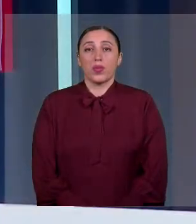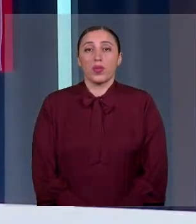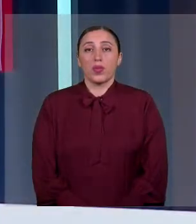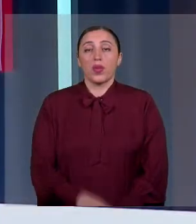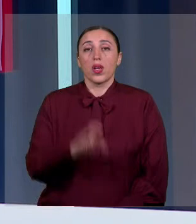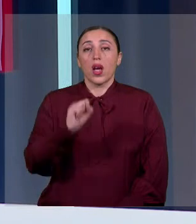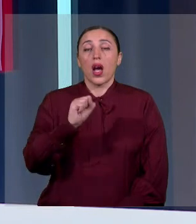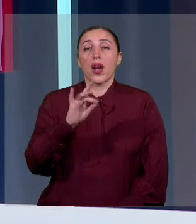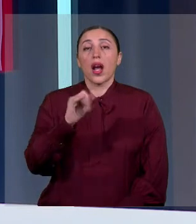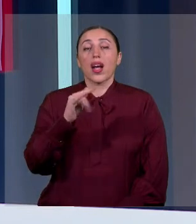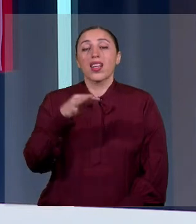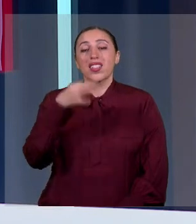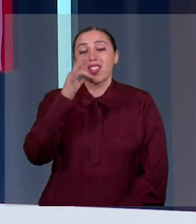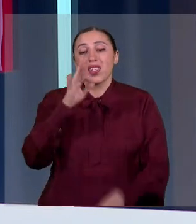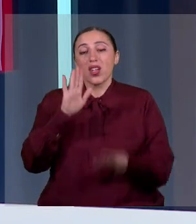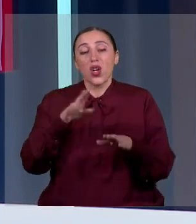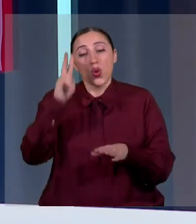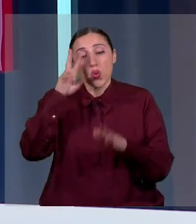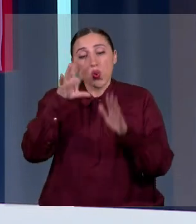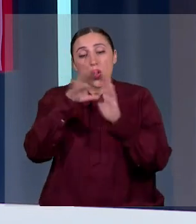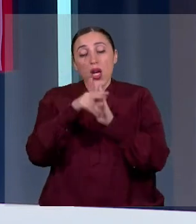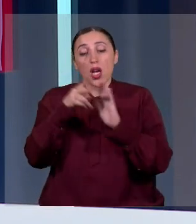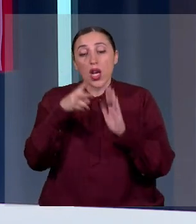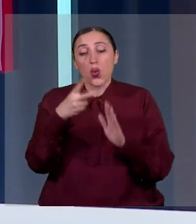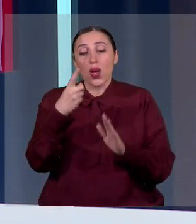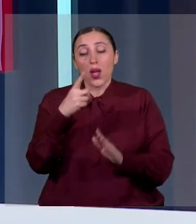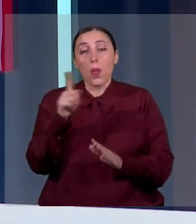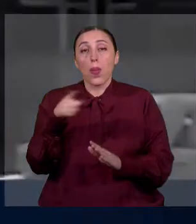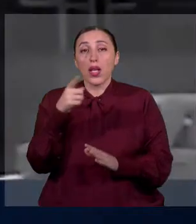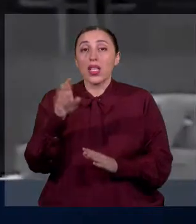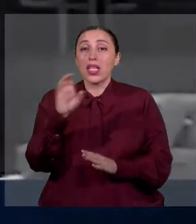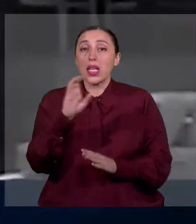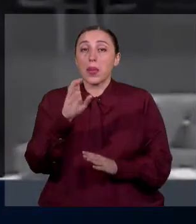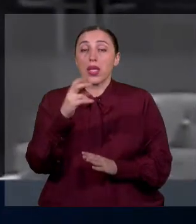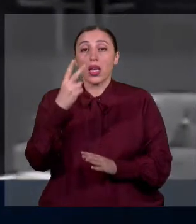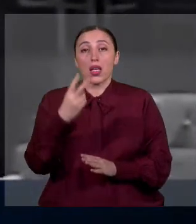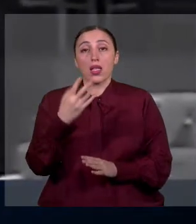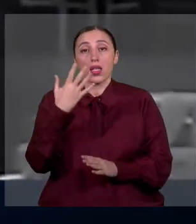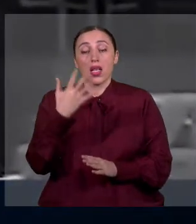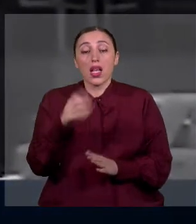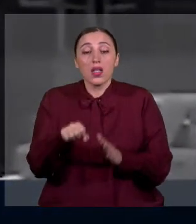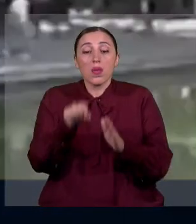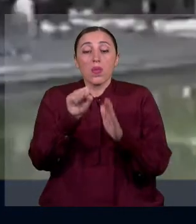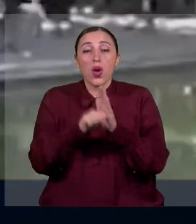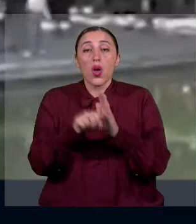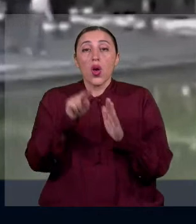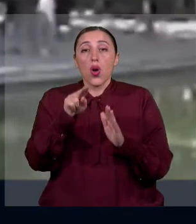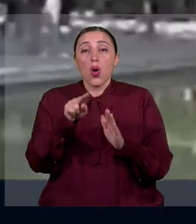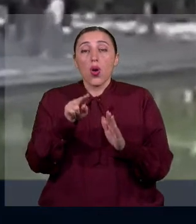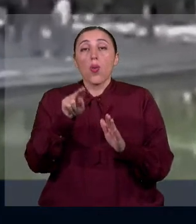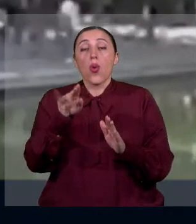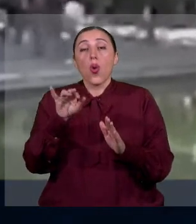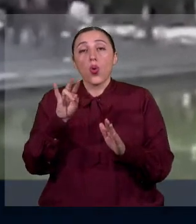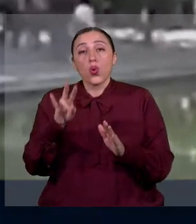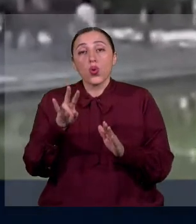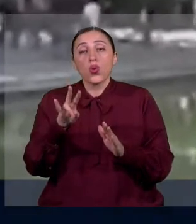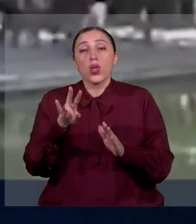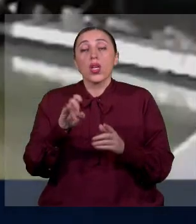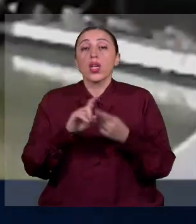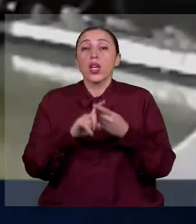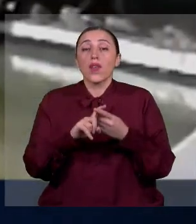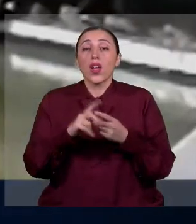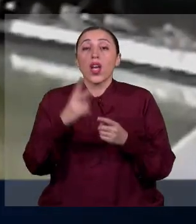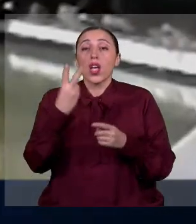Առակա սրճարանի զուգարանում 2001 թվականի սեպտեմբերի 25-ին սպանված Պողոս Պողոսյանի գործով աշխատած